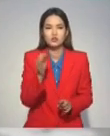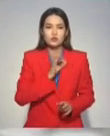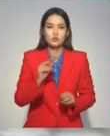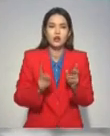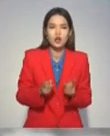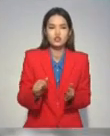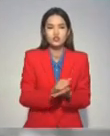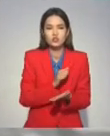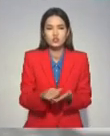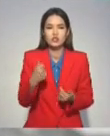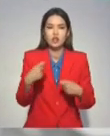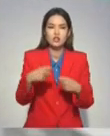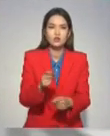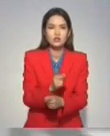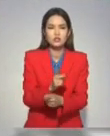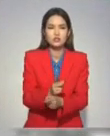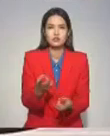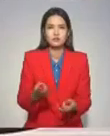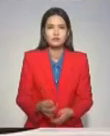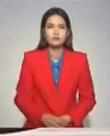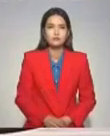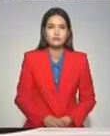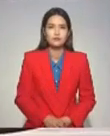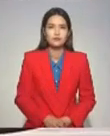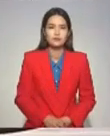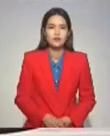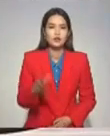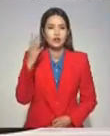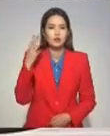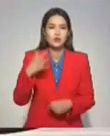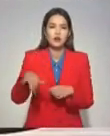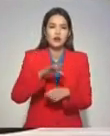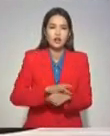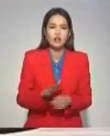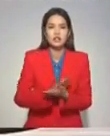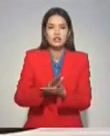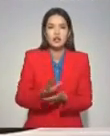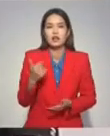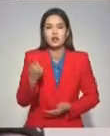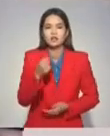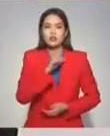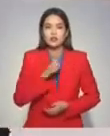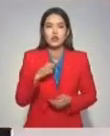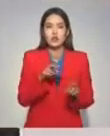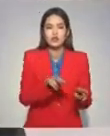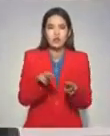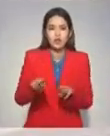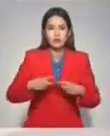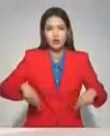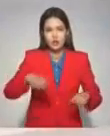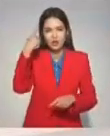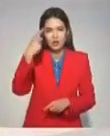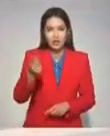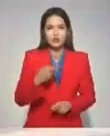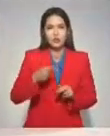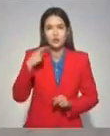растайтын құжаттарсыз өнімді сатуға тыйым салынады. Алматы қалалық санитарлық эпидемиологиялық бақылау департаментінің мәліметінше